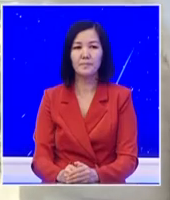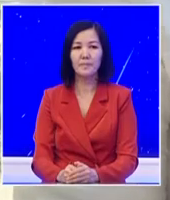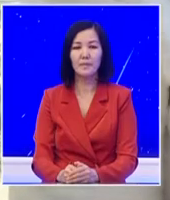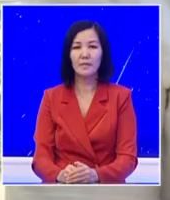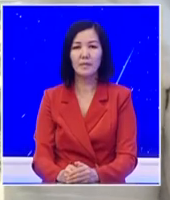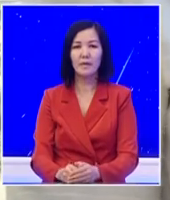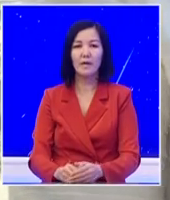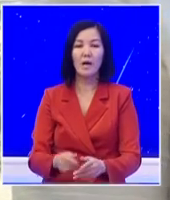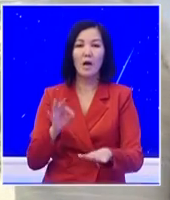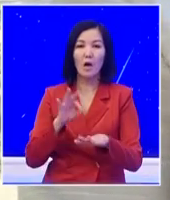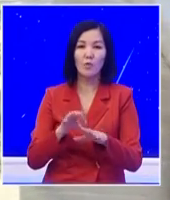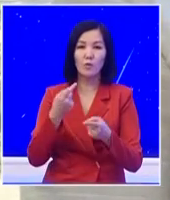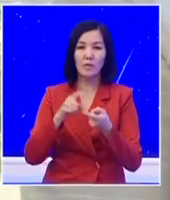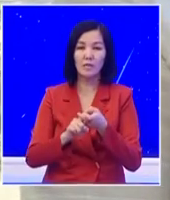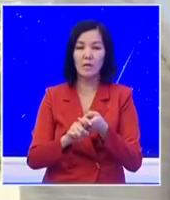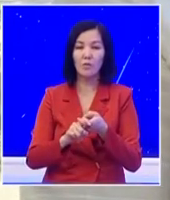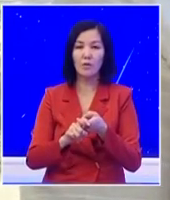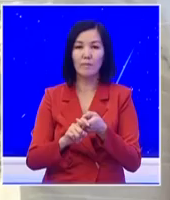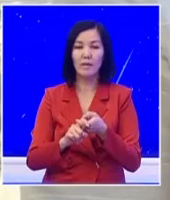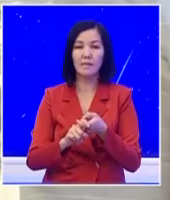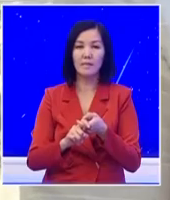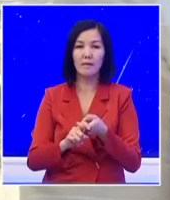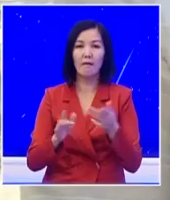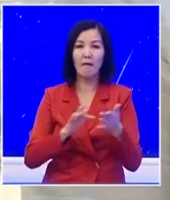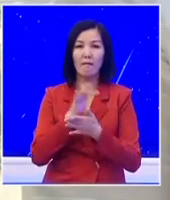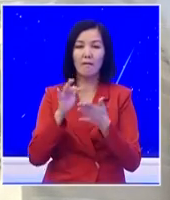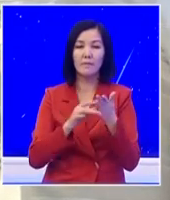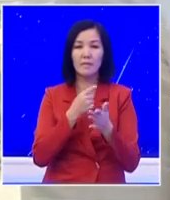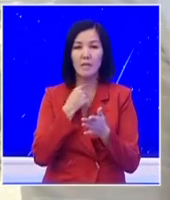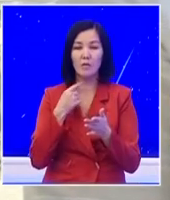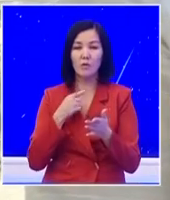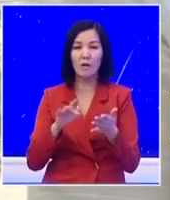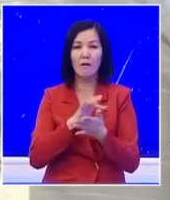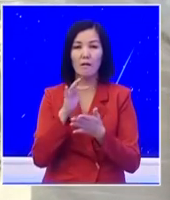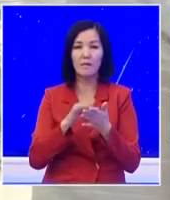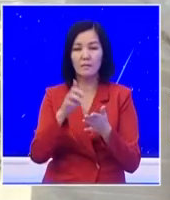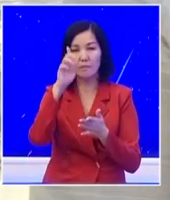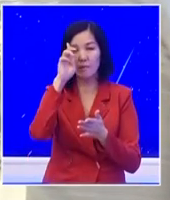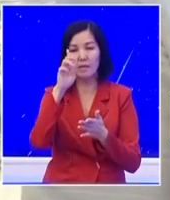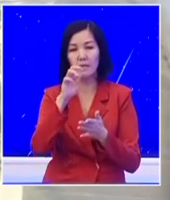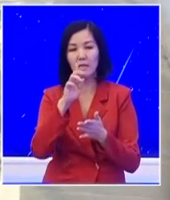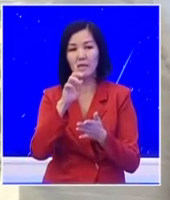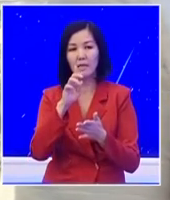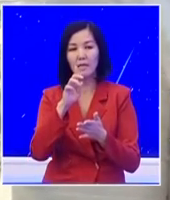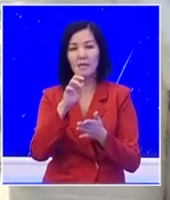Осы жағдайлардың тіркелуіне байланысты қаламыздың Талдықорған қаласының мемлекеттік санитарлық